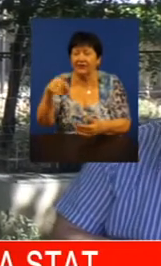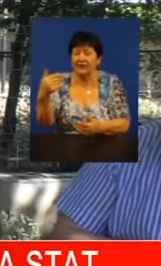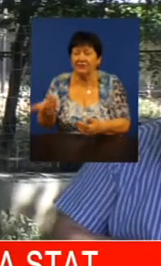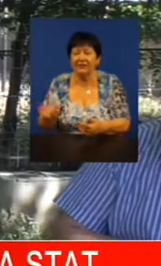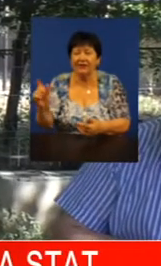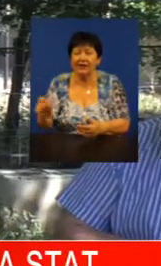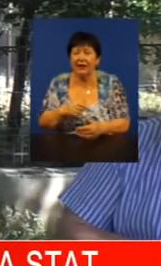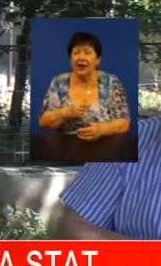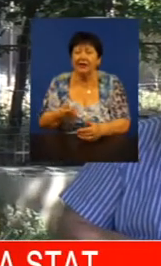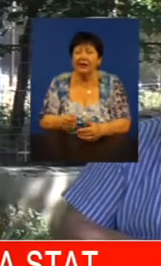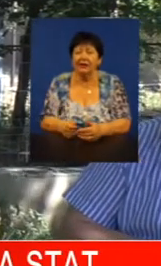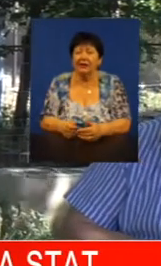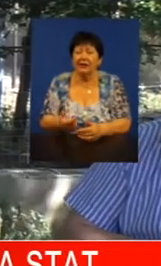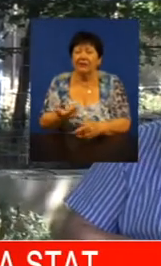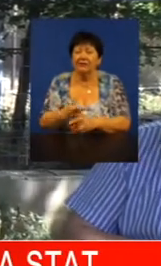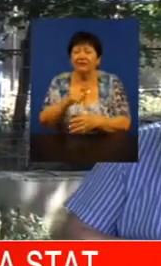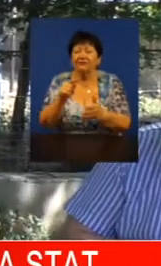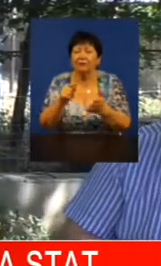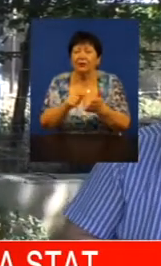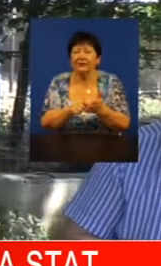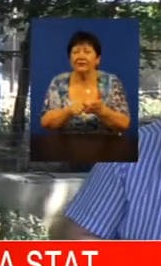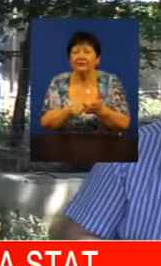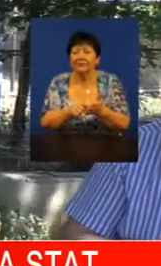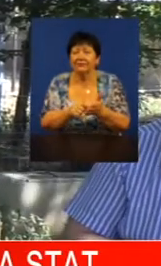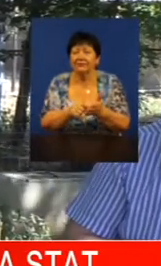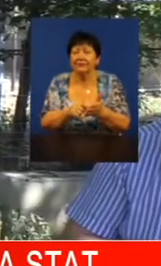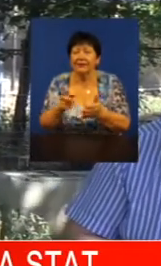если не объявляют. Вопрос. Почему нельзя нам?